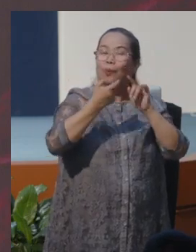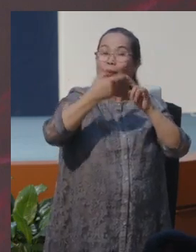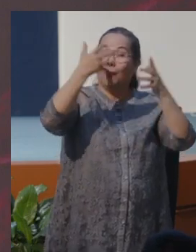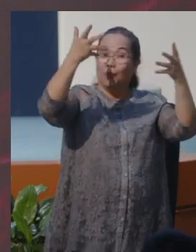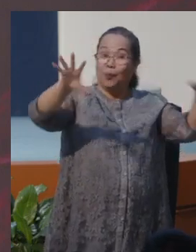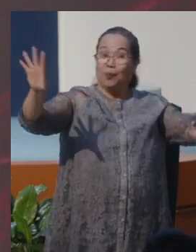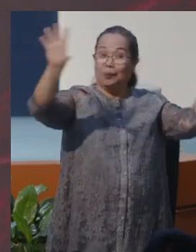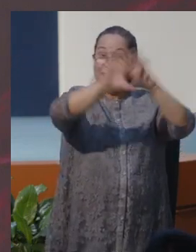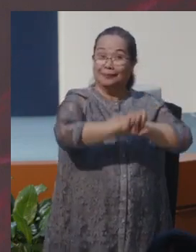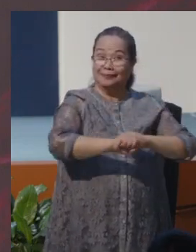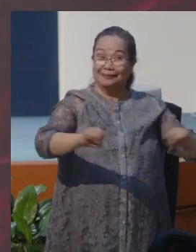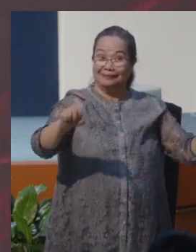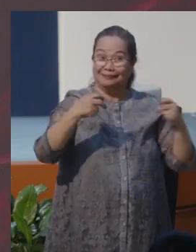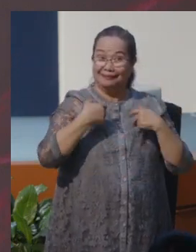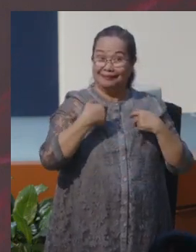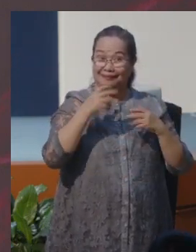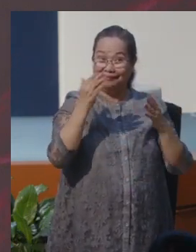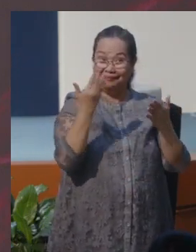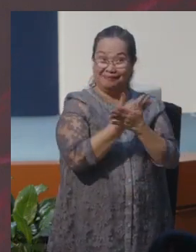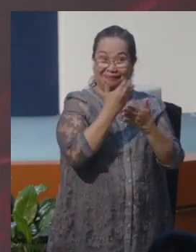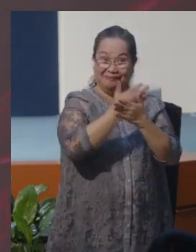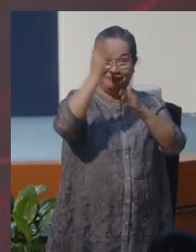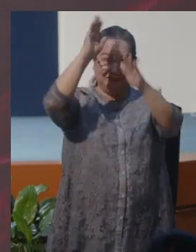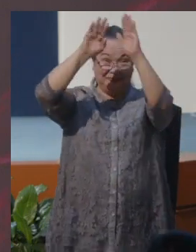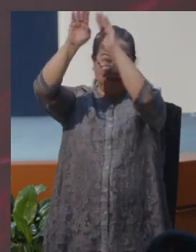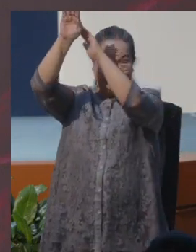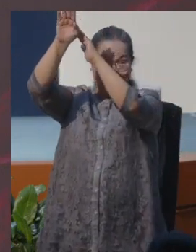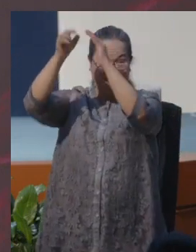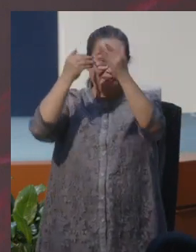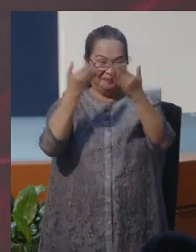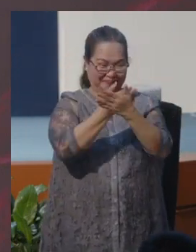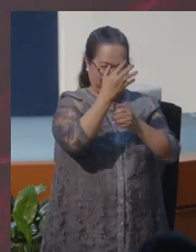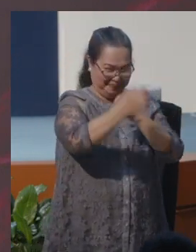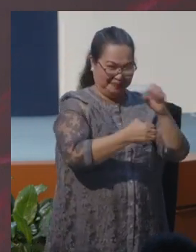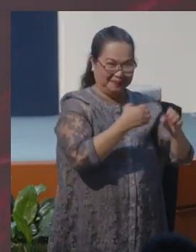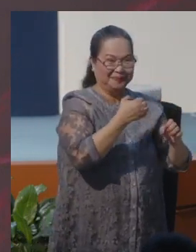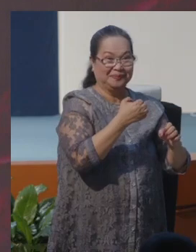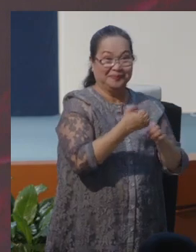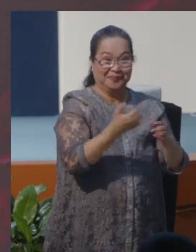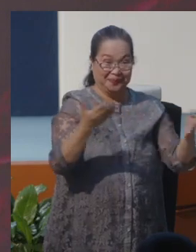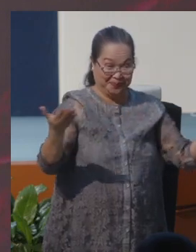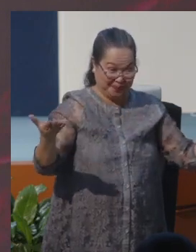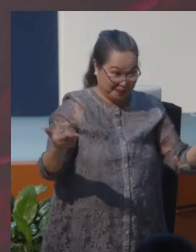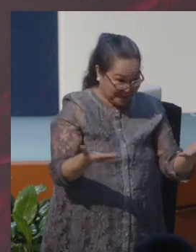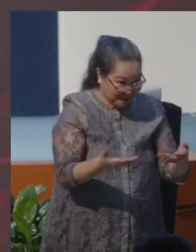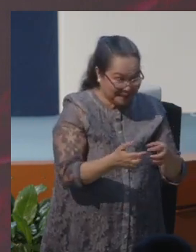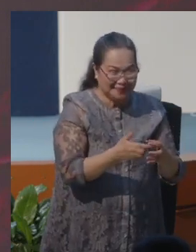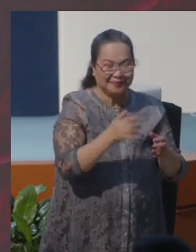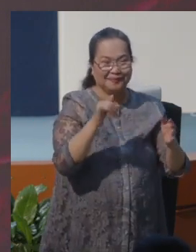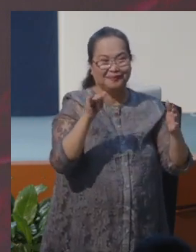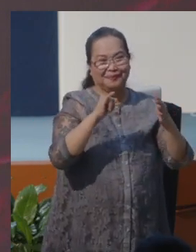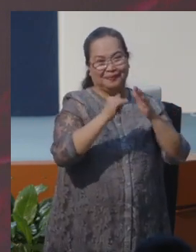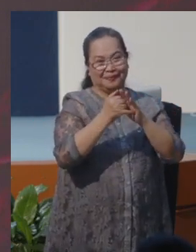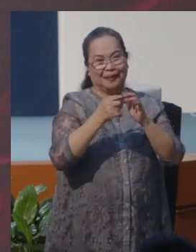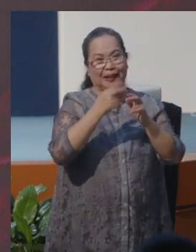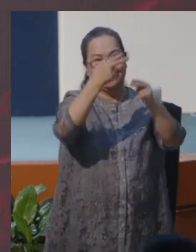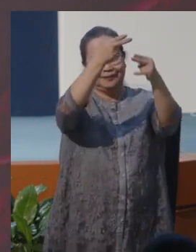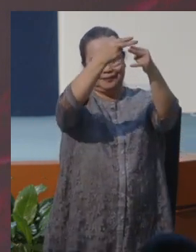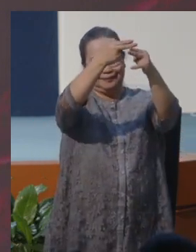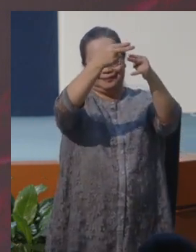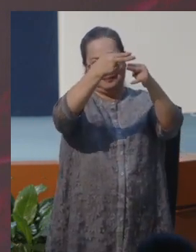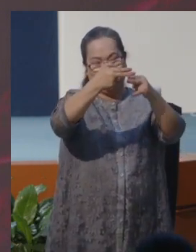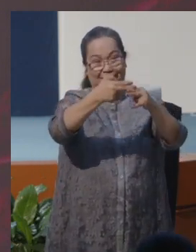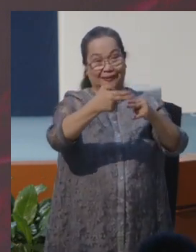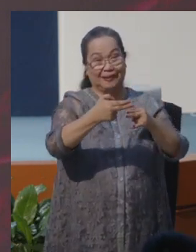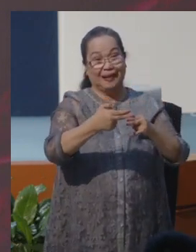ng lahat, andyan na ang New Jerusalem, ang new heavens and the new earth. Pagdating ng bagong Jerusalem, ang pundasyon nila, nandoon ang pangalan ng, hulaan